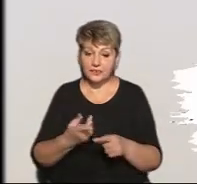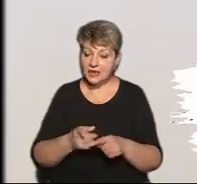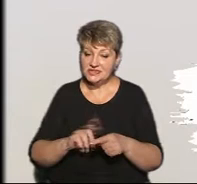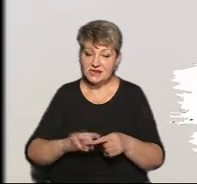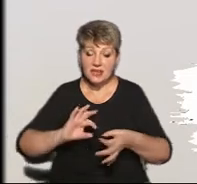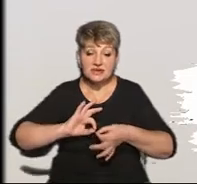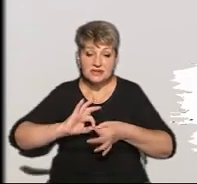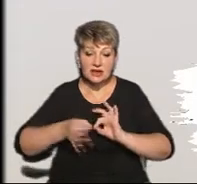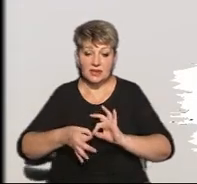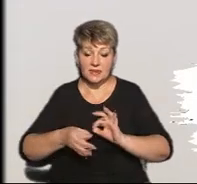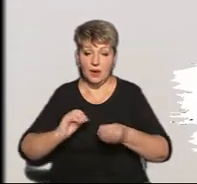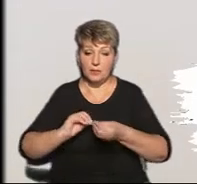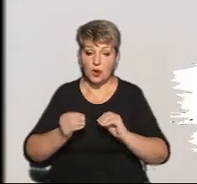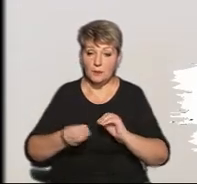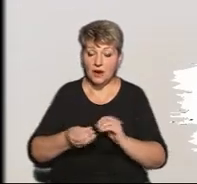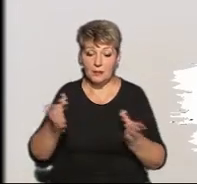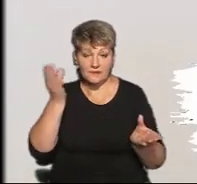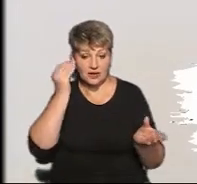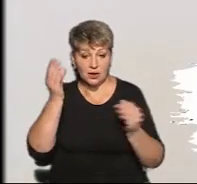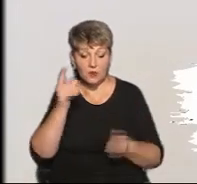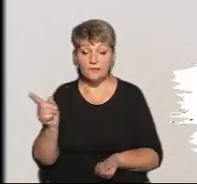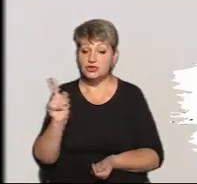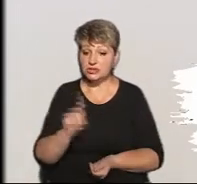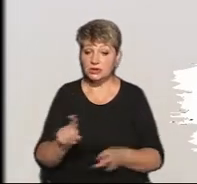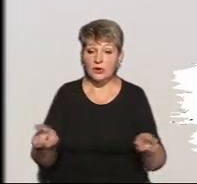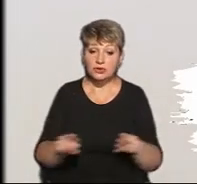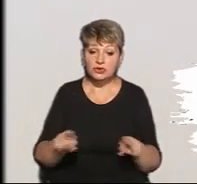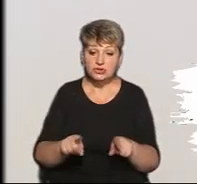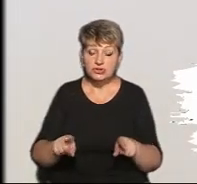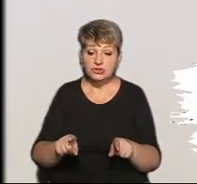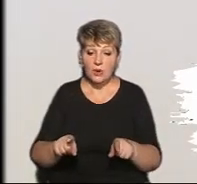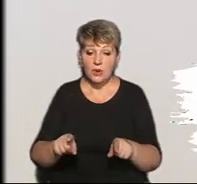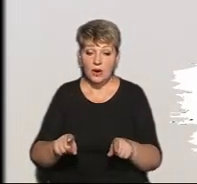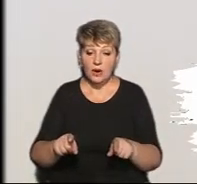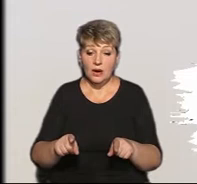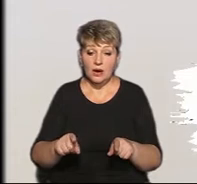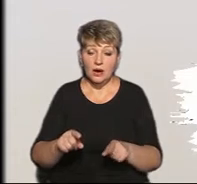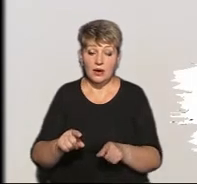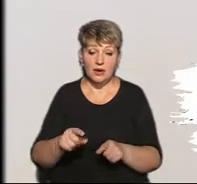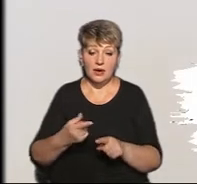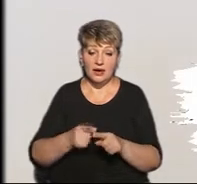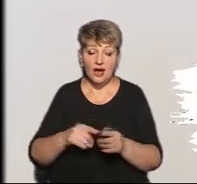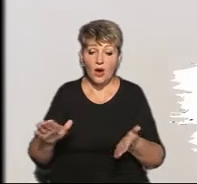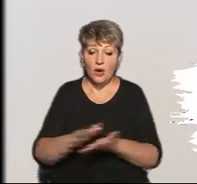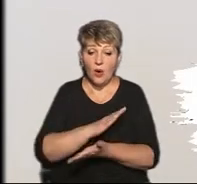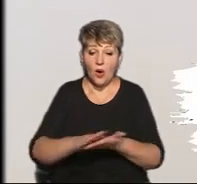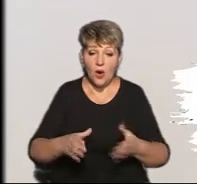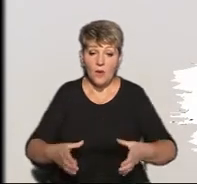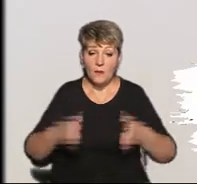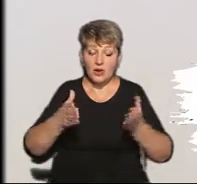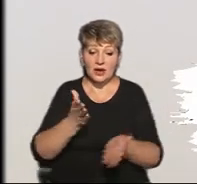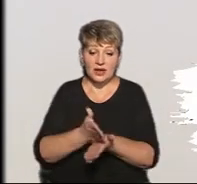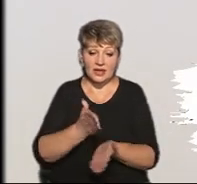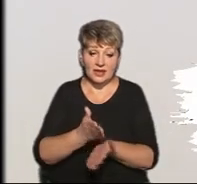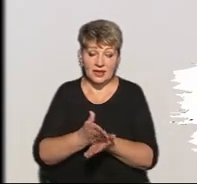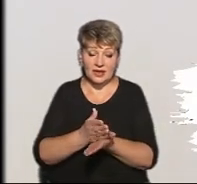складна проблема, враховуючи те, що він, по суті, перебуває у власності